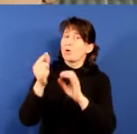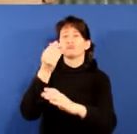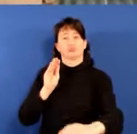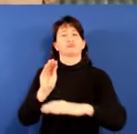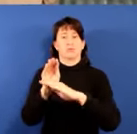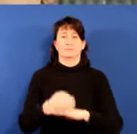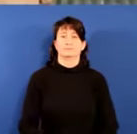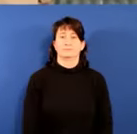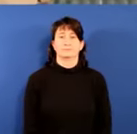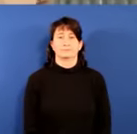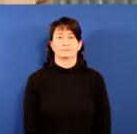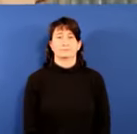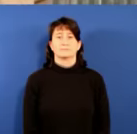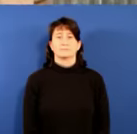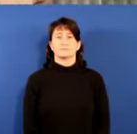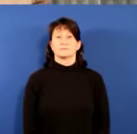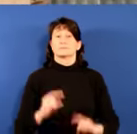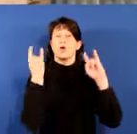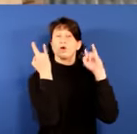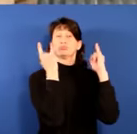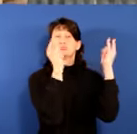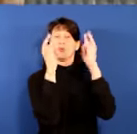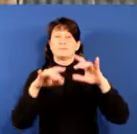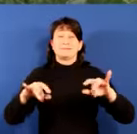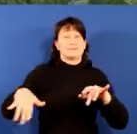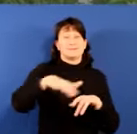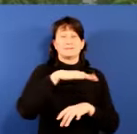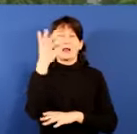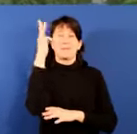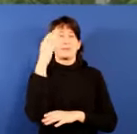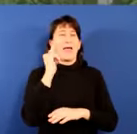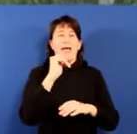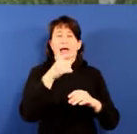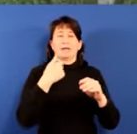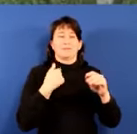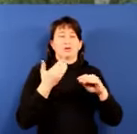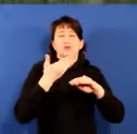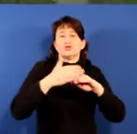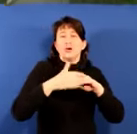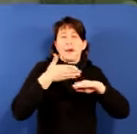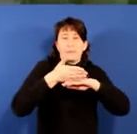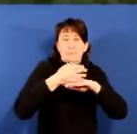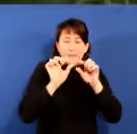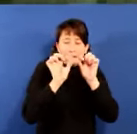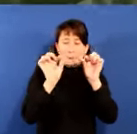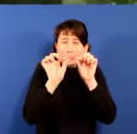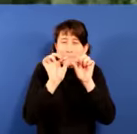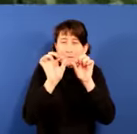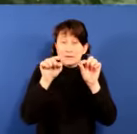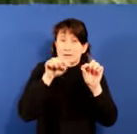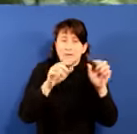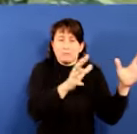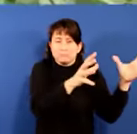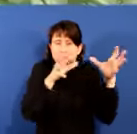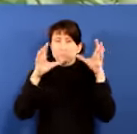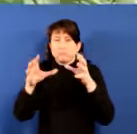egin du, onurak ekarriko dizkielako basogintzako ekoizlei eta barazki eta fruten ekoizlei. Izan ere, energia